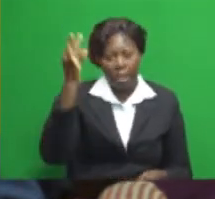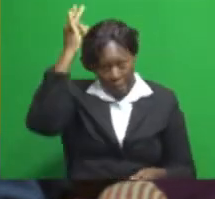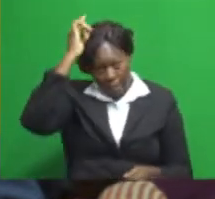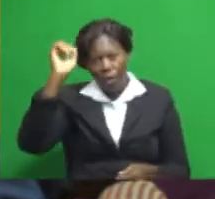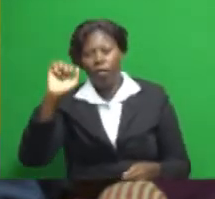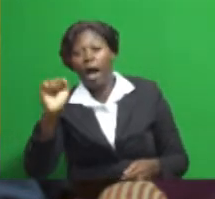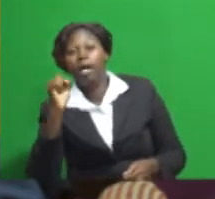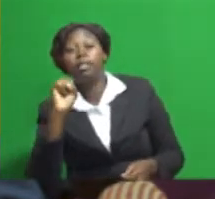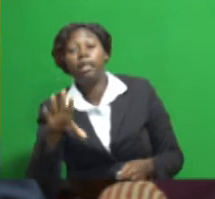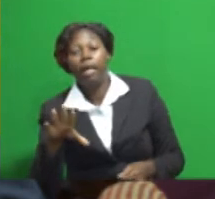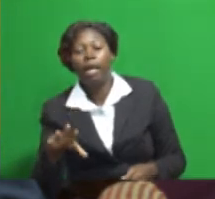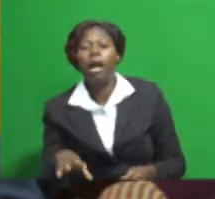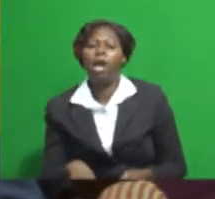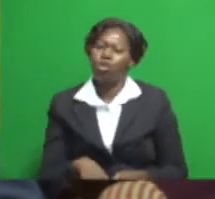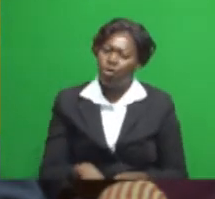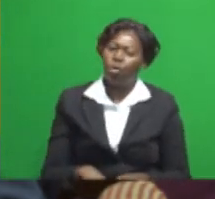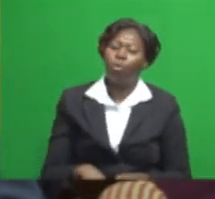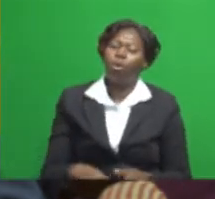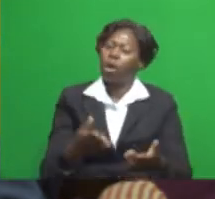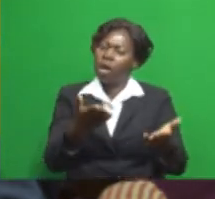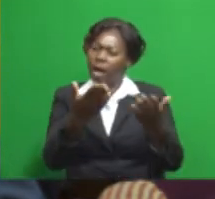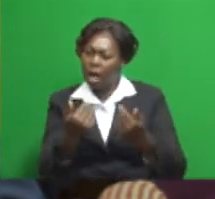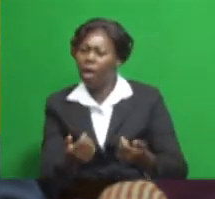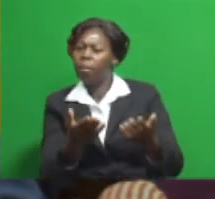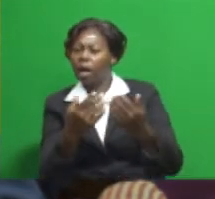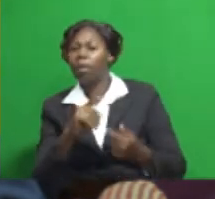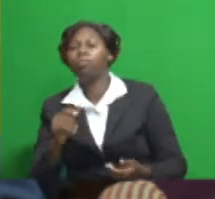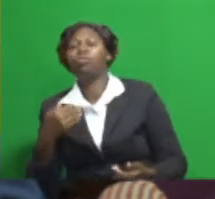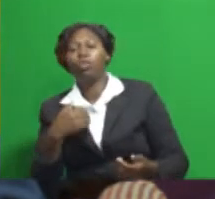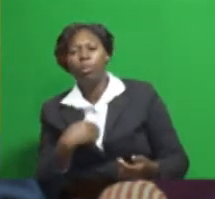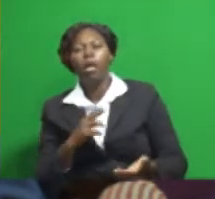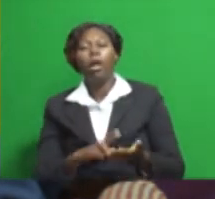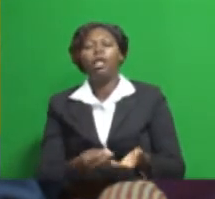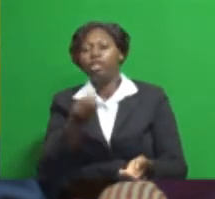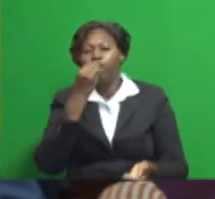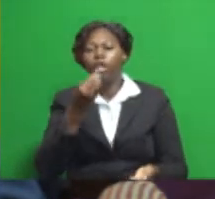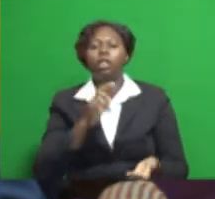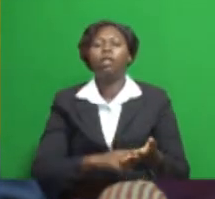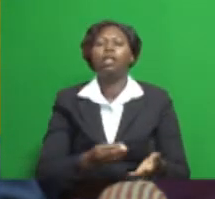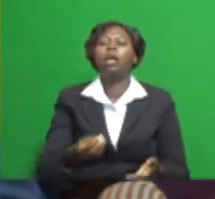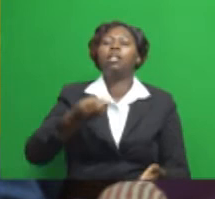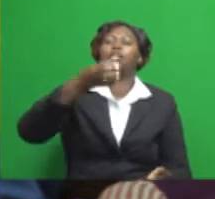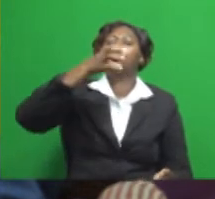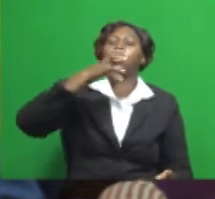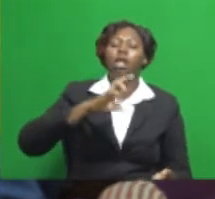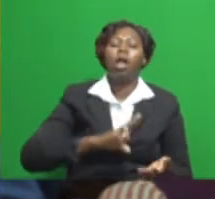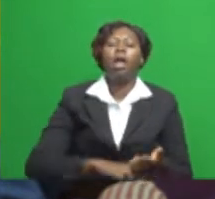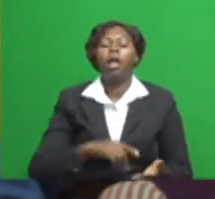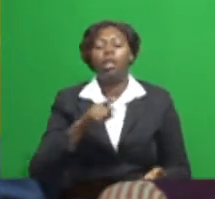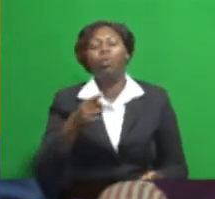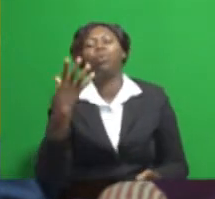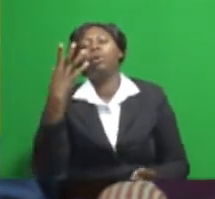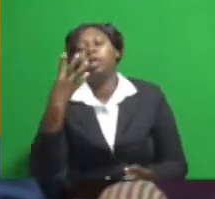mubudirei kwandiri mudye munwe mumwe nomumwe muzambiringa wake mumwe nomumwe muonde